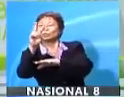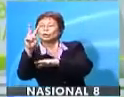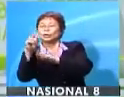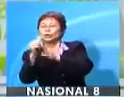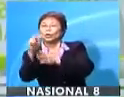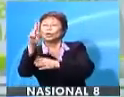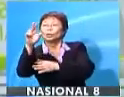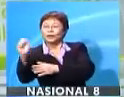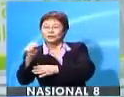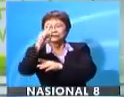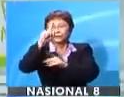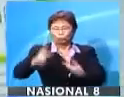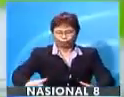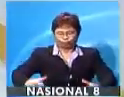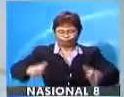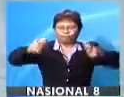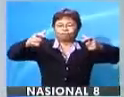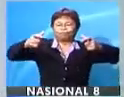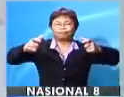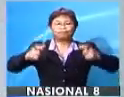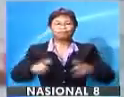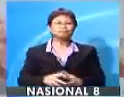$48.02 Amerika setong.